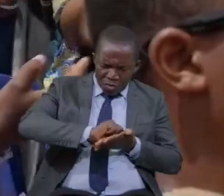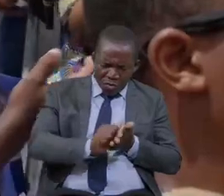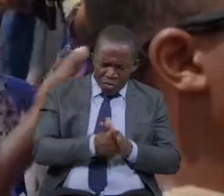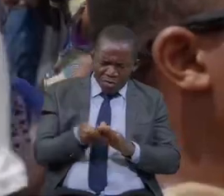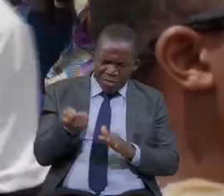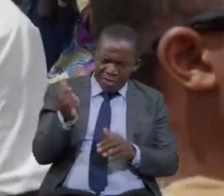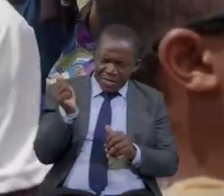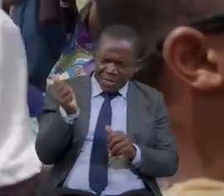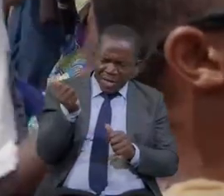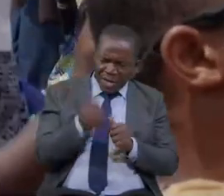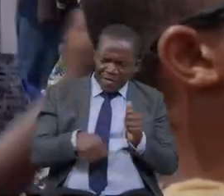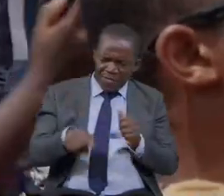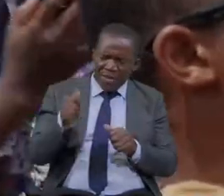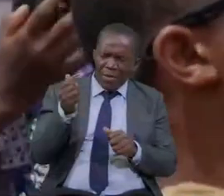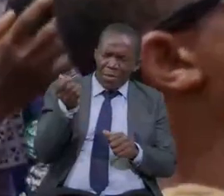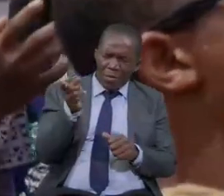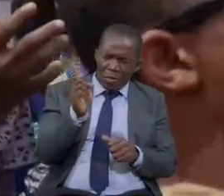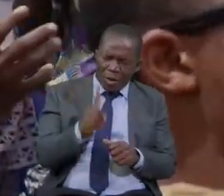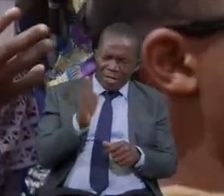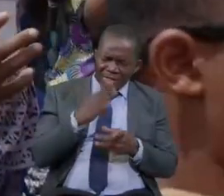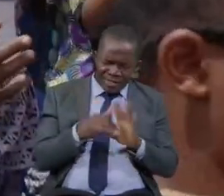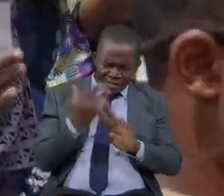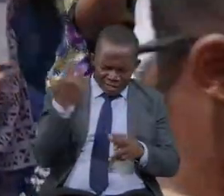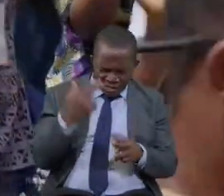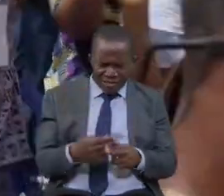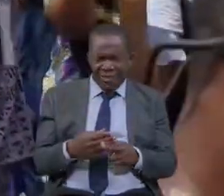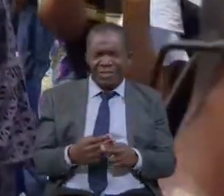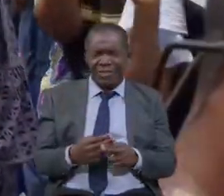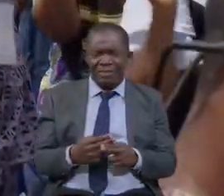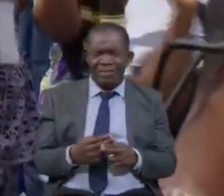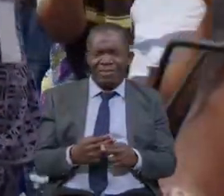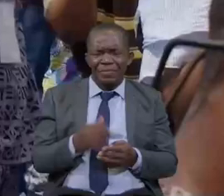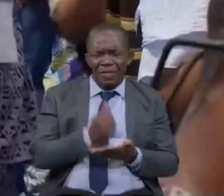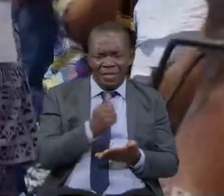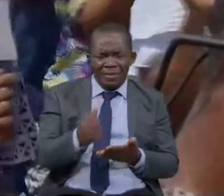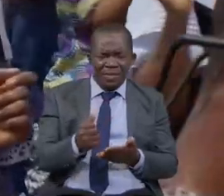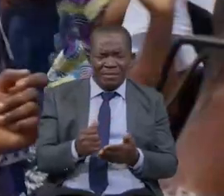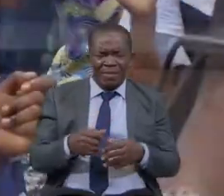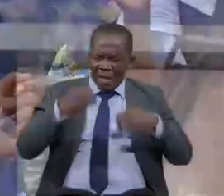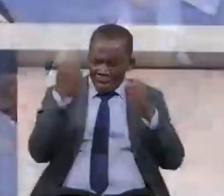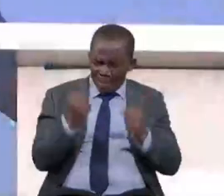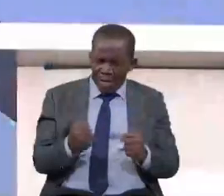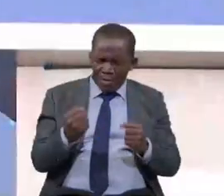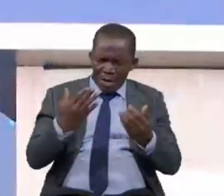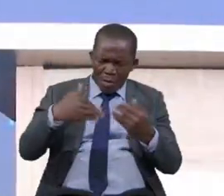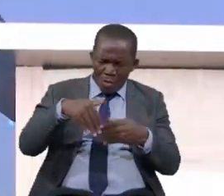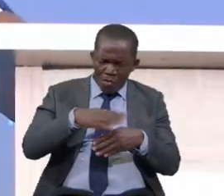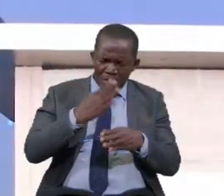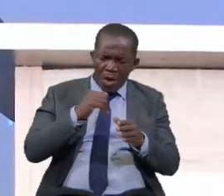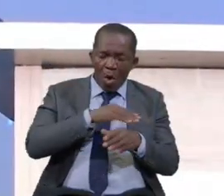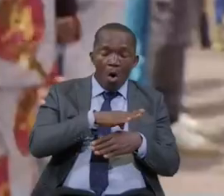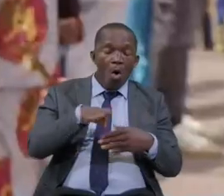au nom de Jésus. Et la puissance, sur toute la puissance de